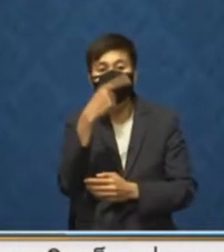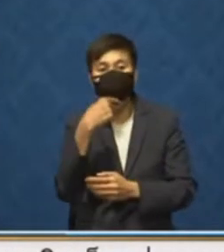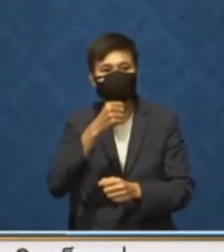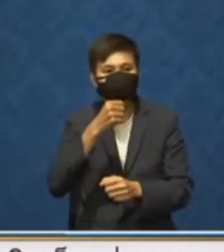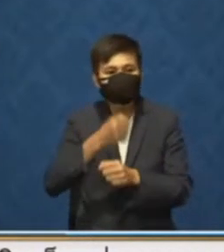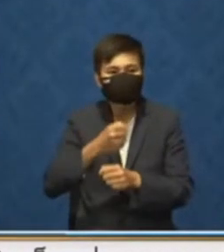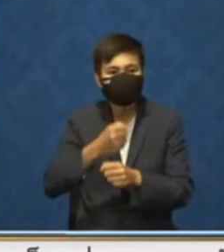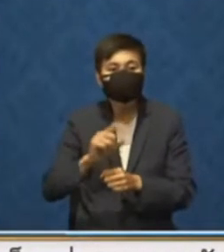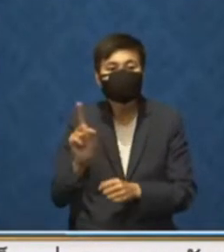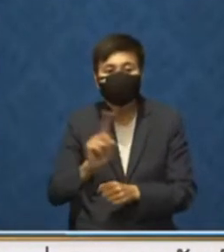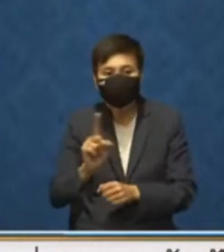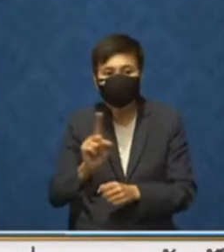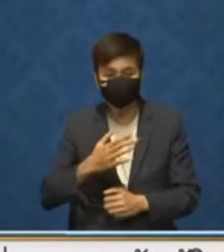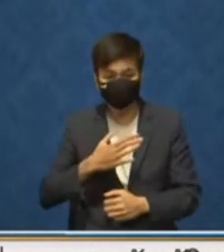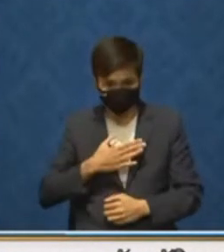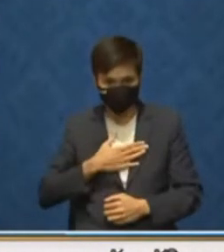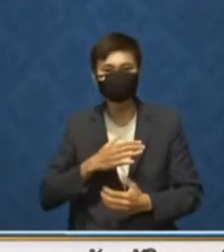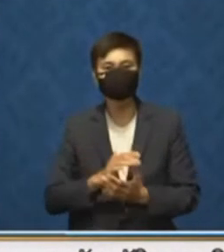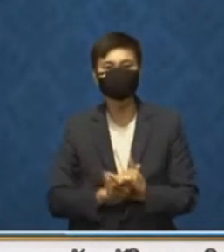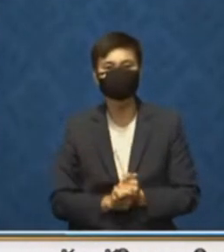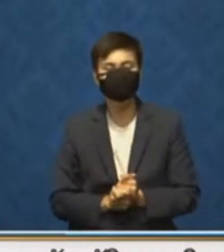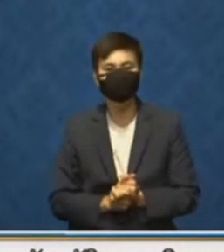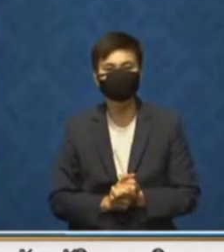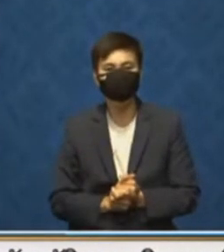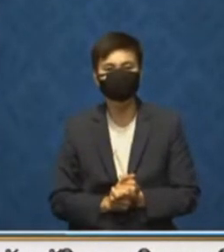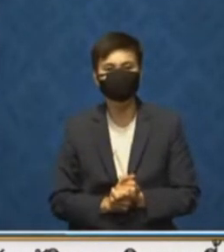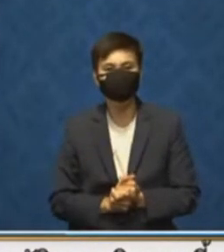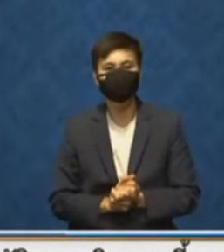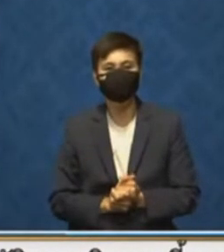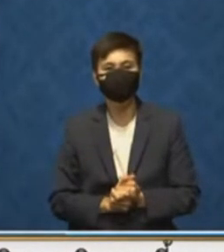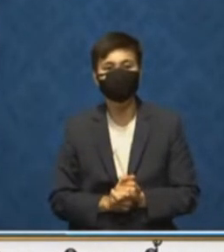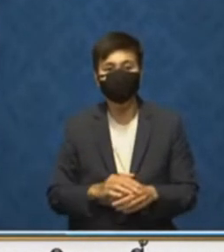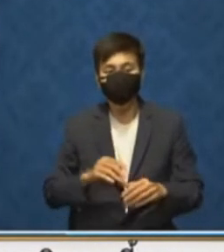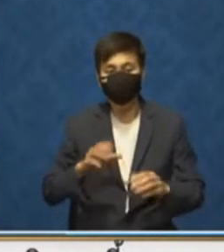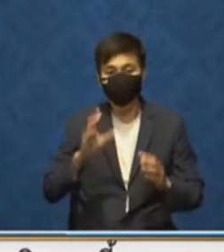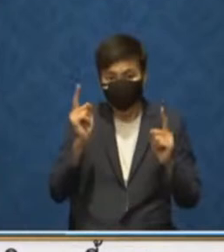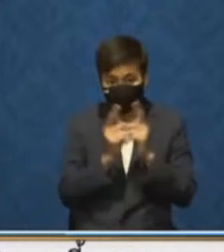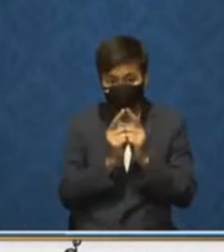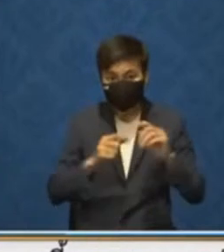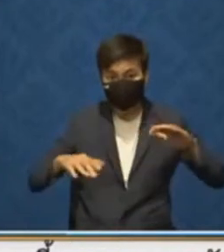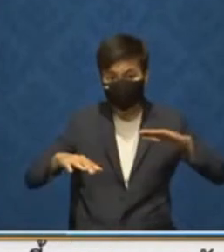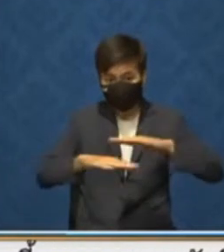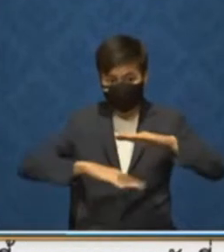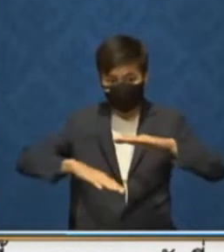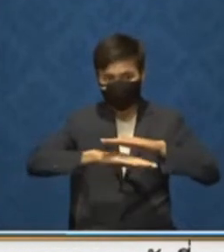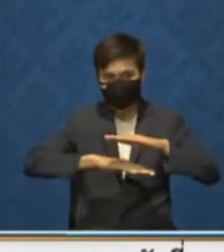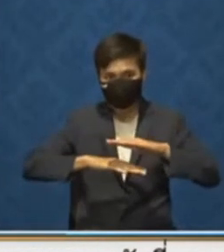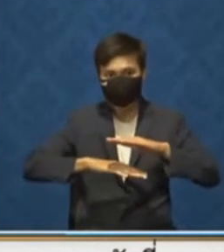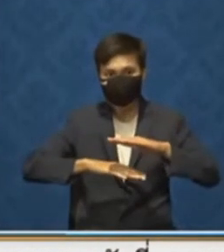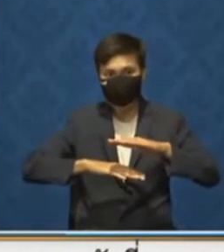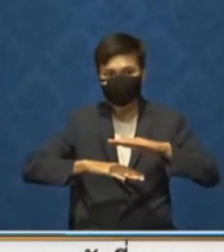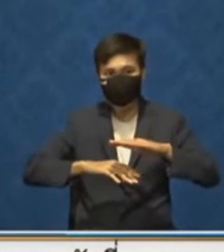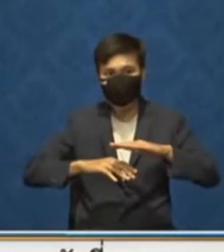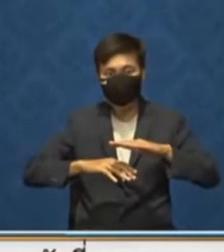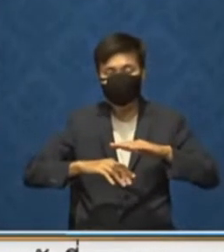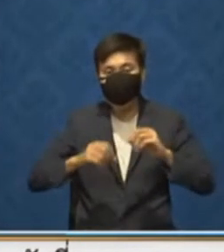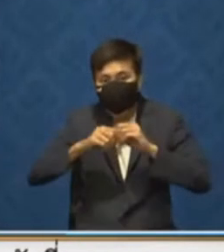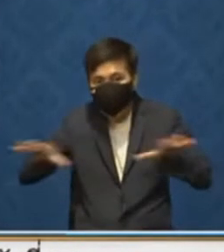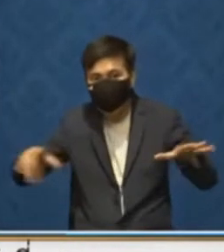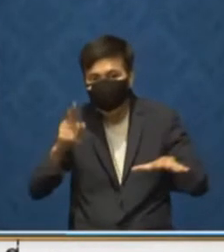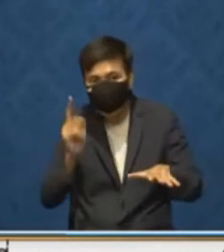นี้สตชสอบเอกสารหลุดจริงแต่ไม่มีผู้กระทำความผิดเอ้ย